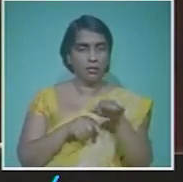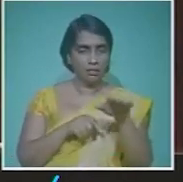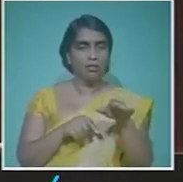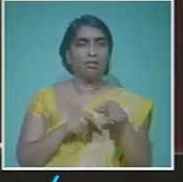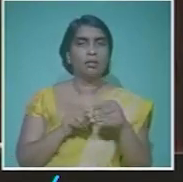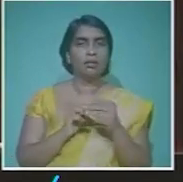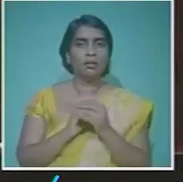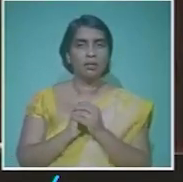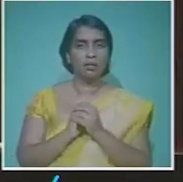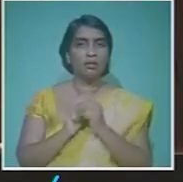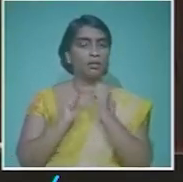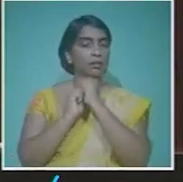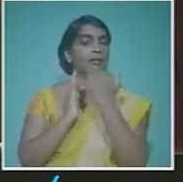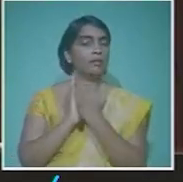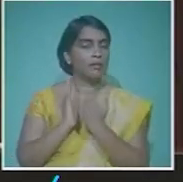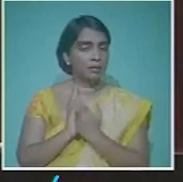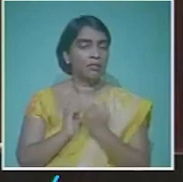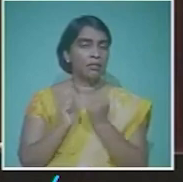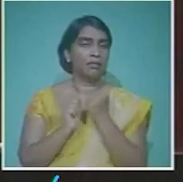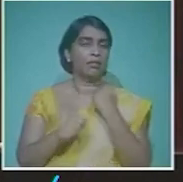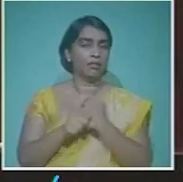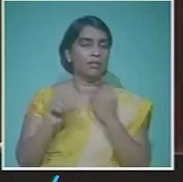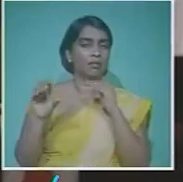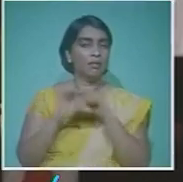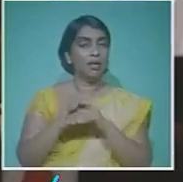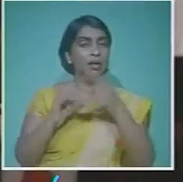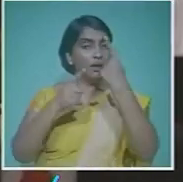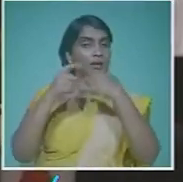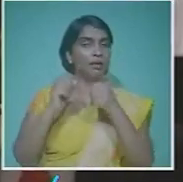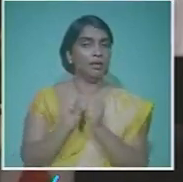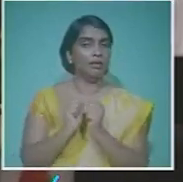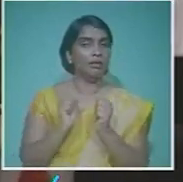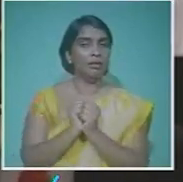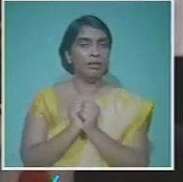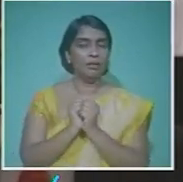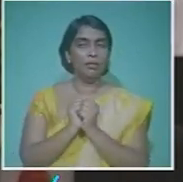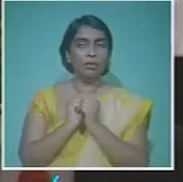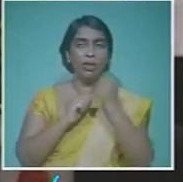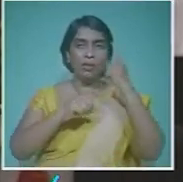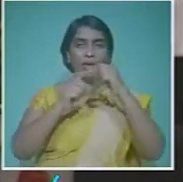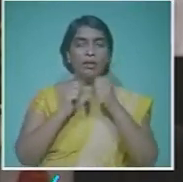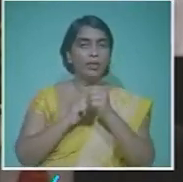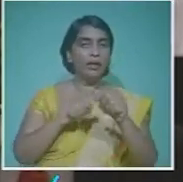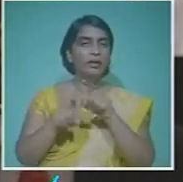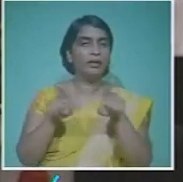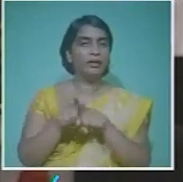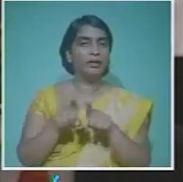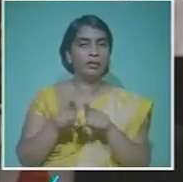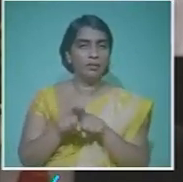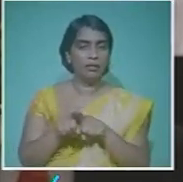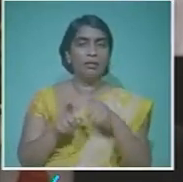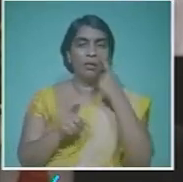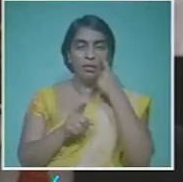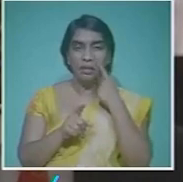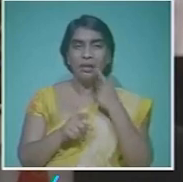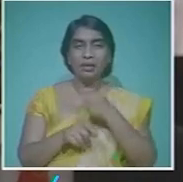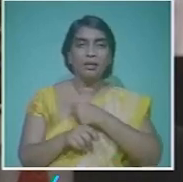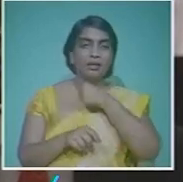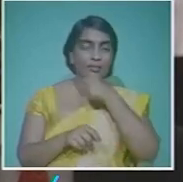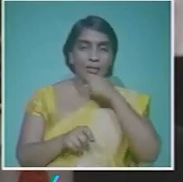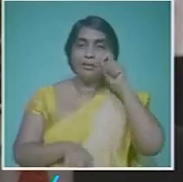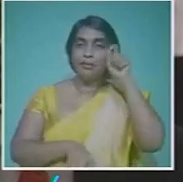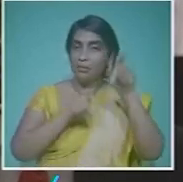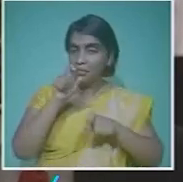ආරක්ෂණ වැඩපිළිවෙලකට ආණ්ඩුව මැදිහත් විය යුතුයි. එතනදී ඉන්න පුළුවන් කාත් කවුරුවක් නැති අහිංසක වයෝවෘද